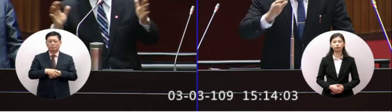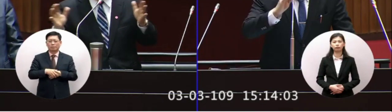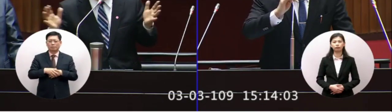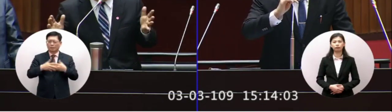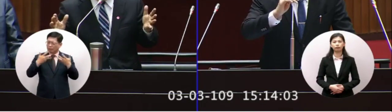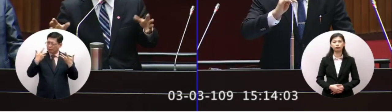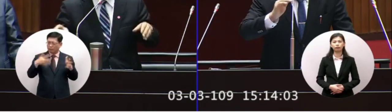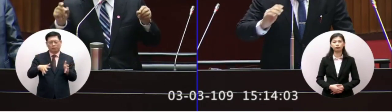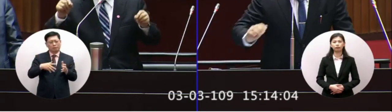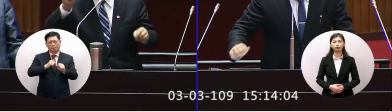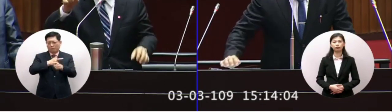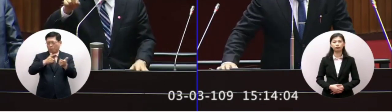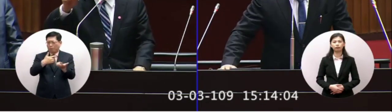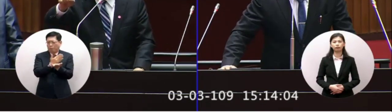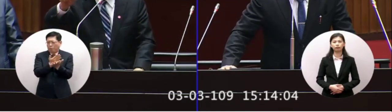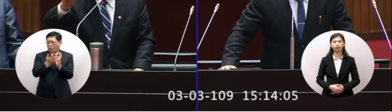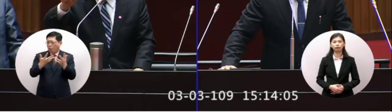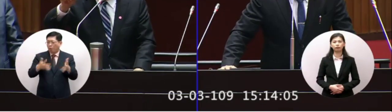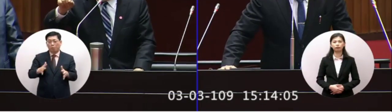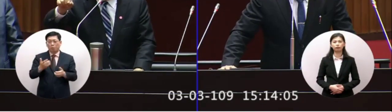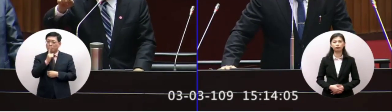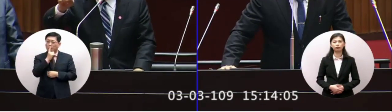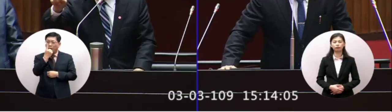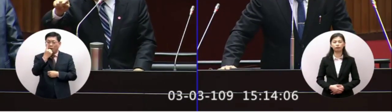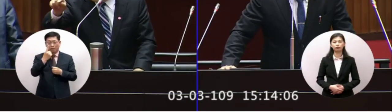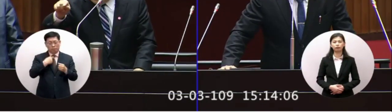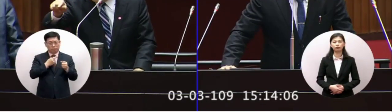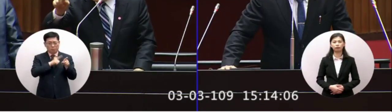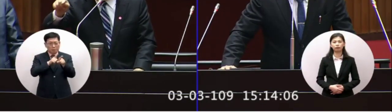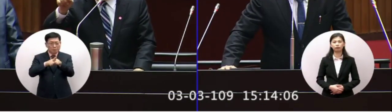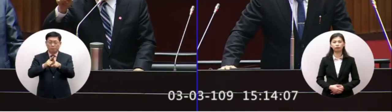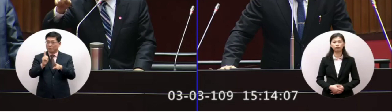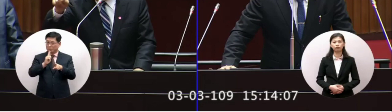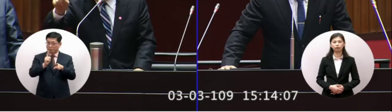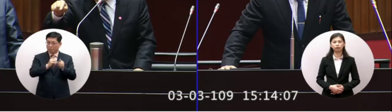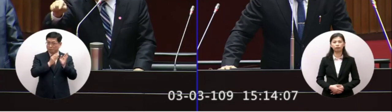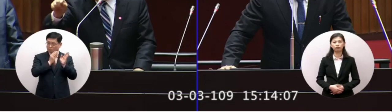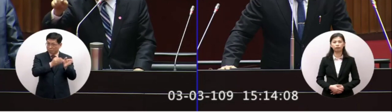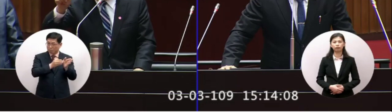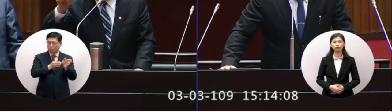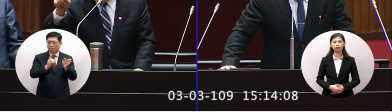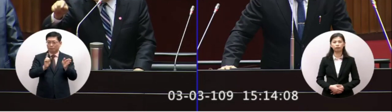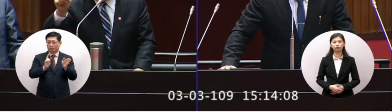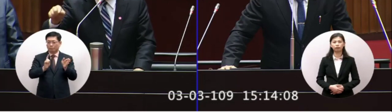多态多样，不足以说不能就拿